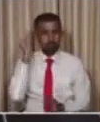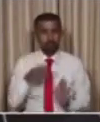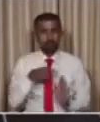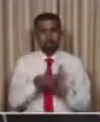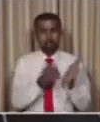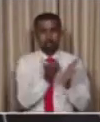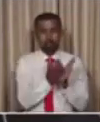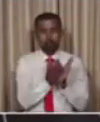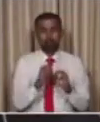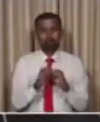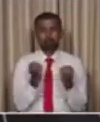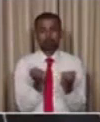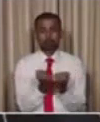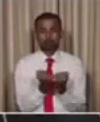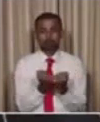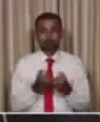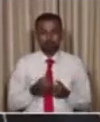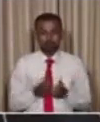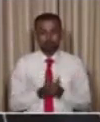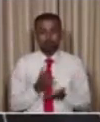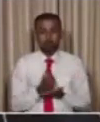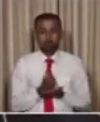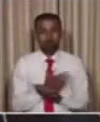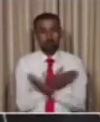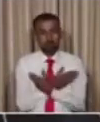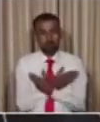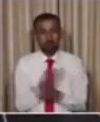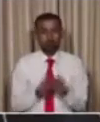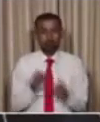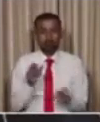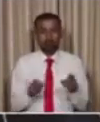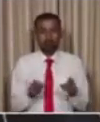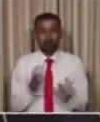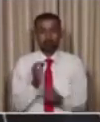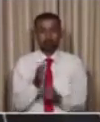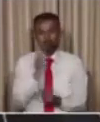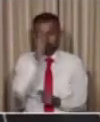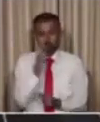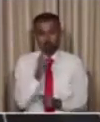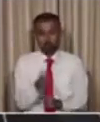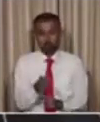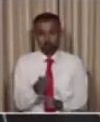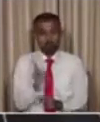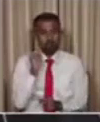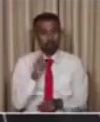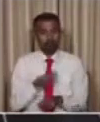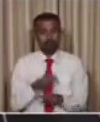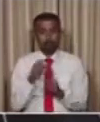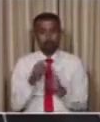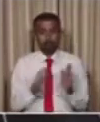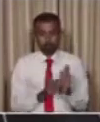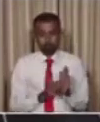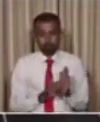බැංකු සේවක සංගමයේ ඉන්න තමන්ගේ බැංකුවලට ආදරේ පිරිස ජනාධිපතිවරයාට ඒ අවස්ථාවේ තුමා අගමැති